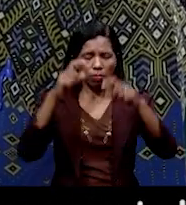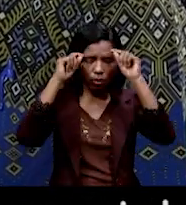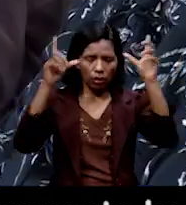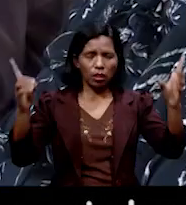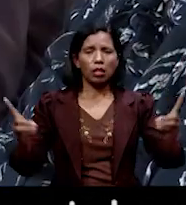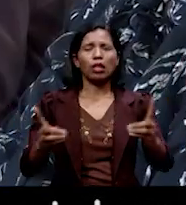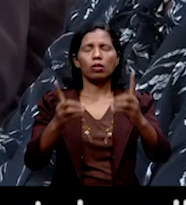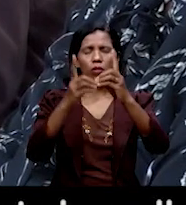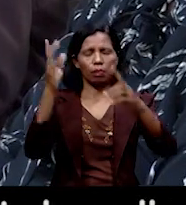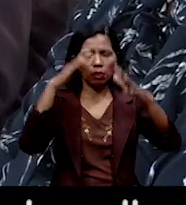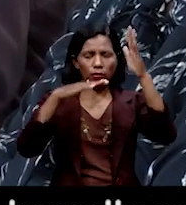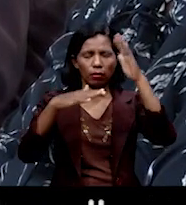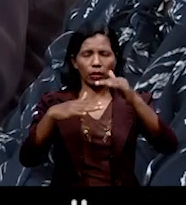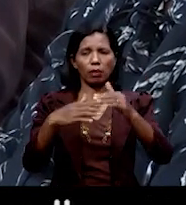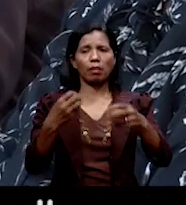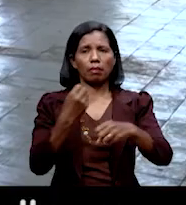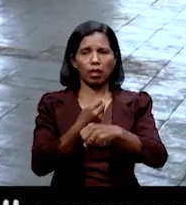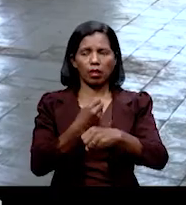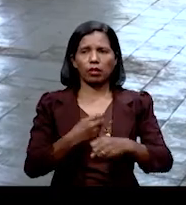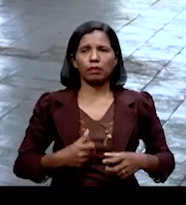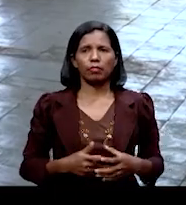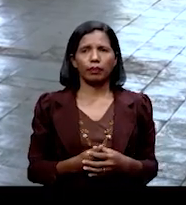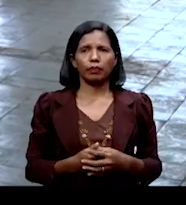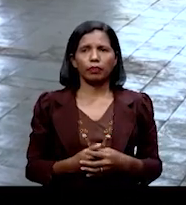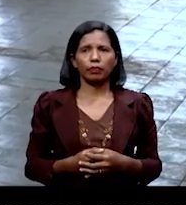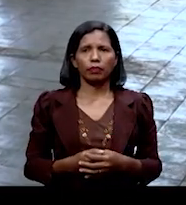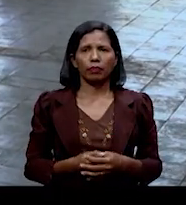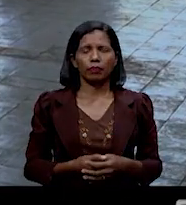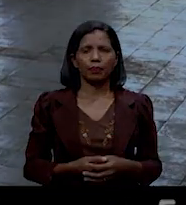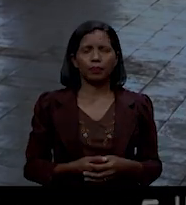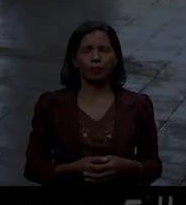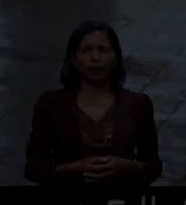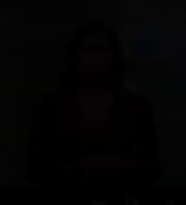problema serio ia futurum. Almeida dos Santos, bem-vinda Simenes, Ziamen.